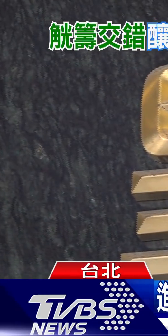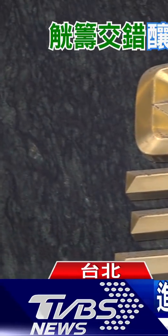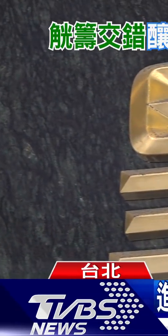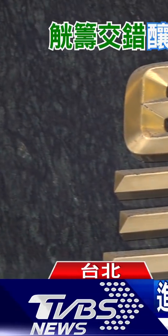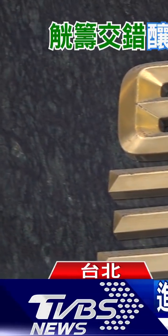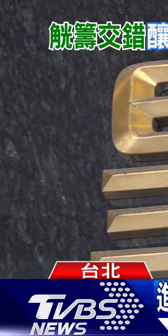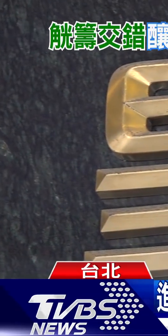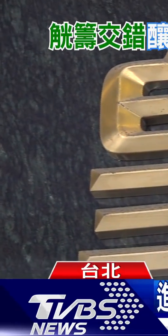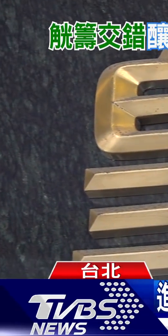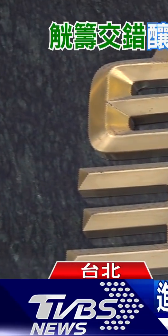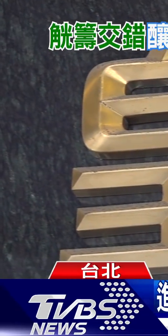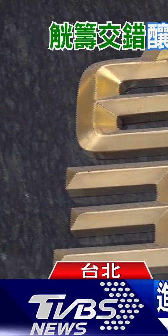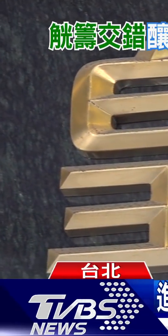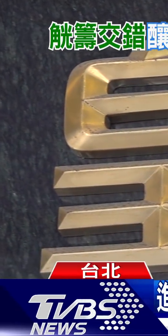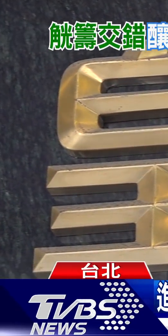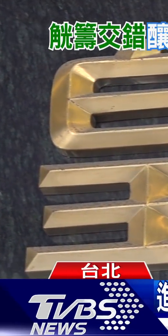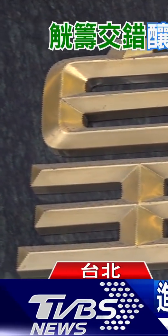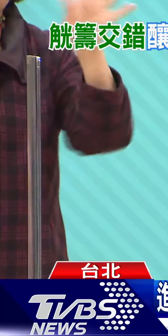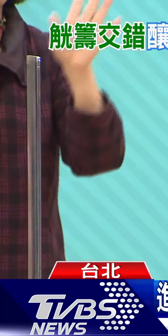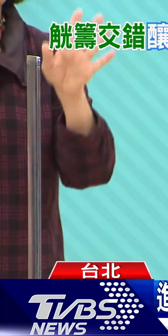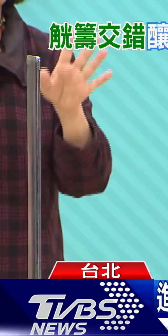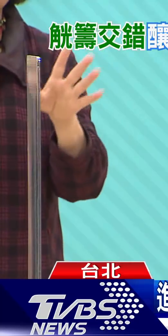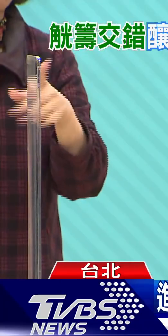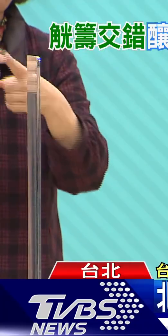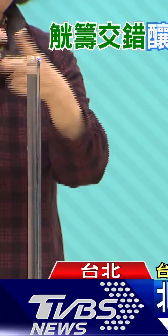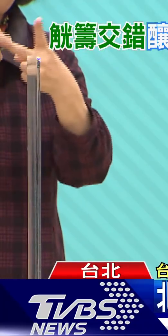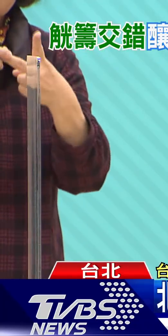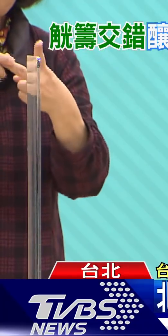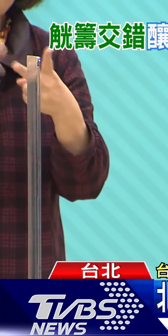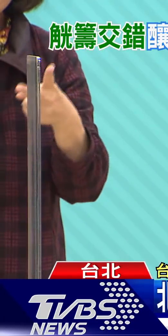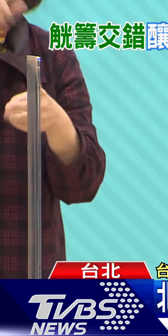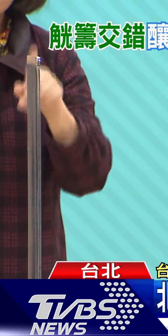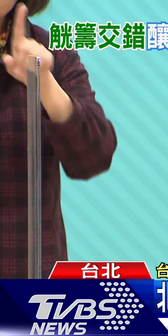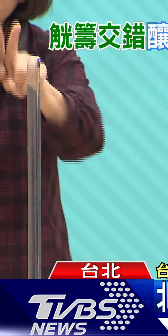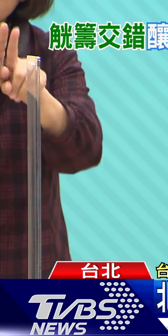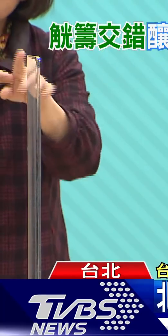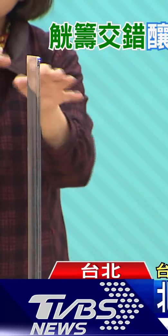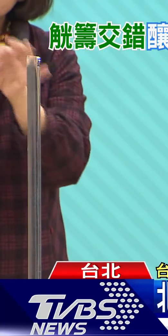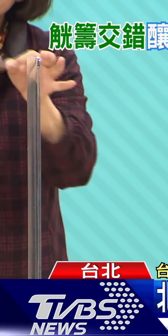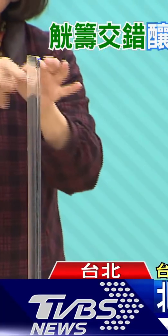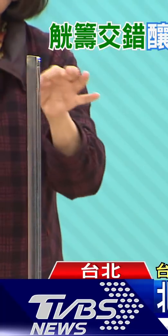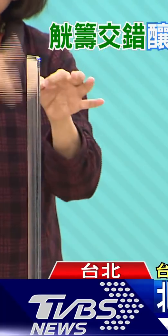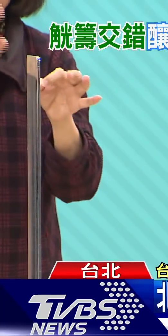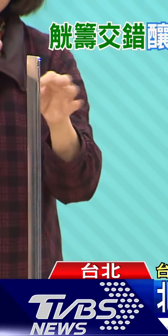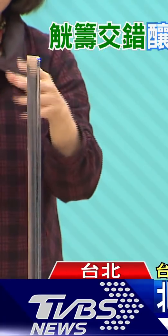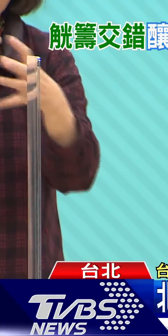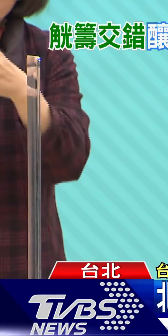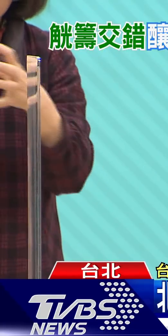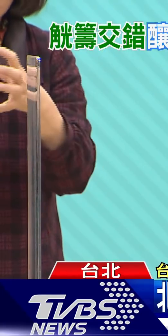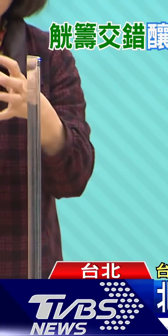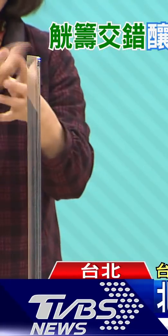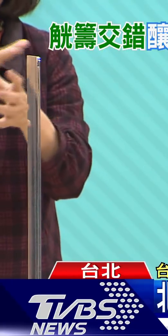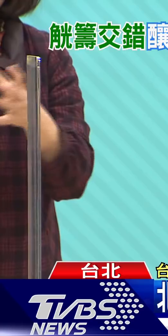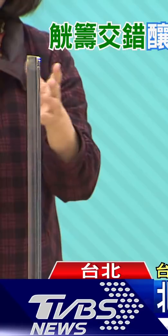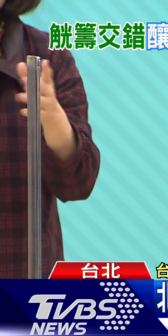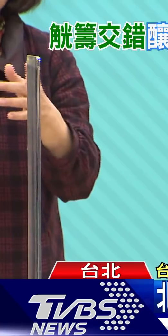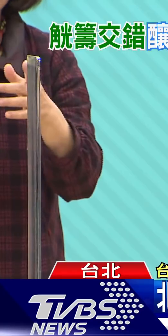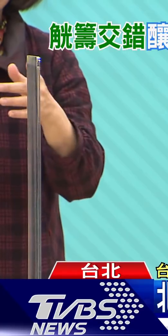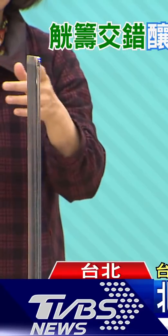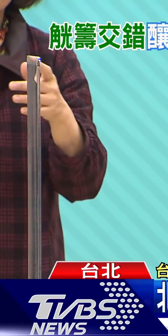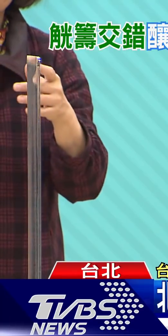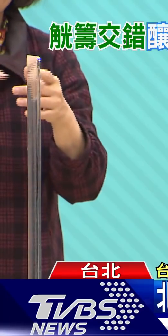北市也指出感染源很难查。 酒店的相关的群聚，有一些人他们以之